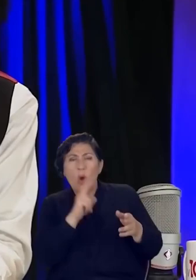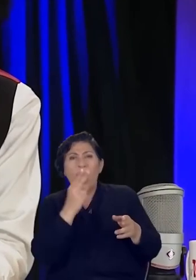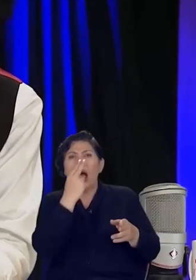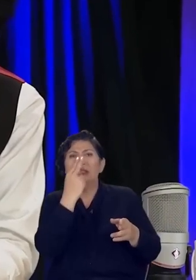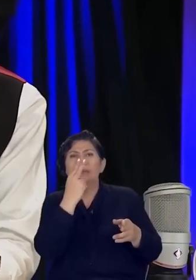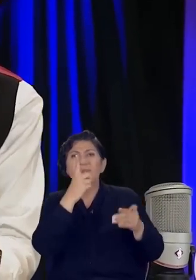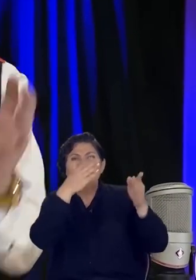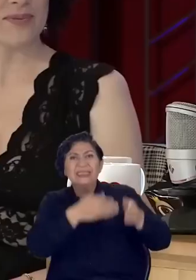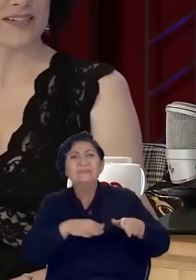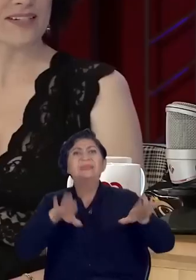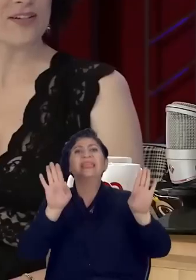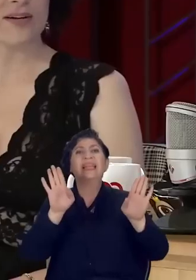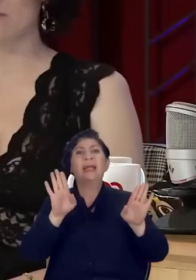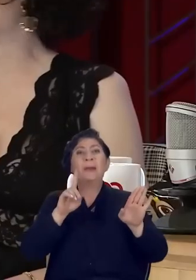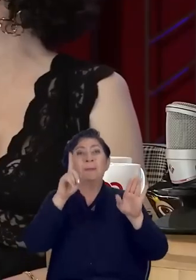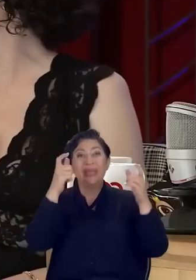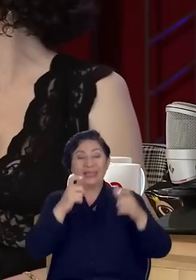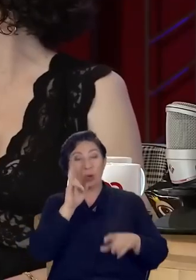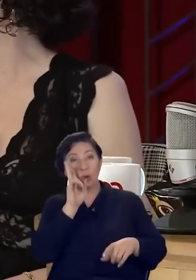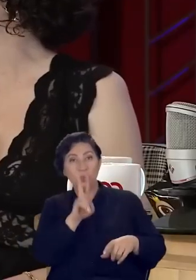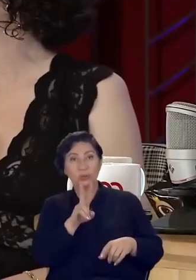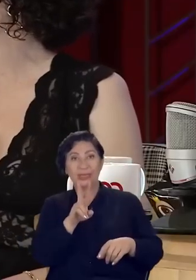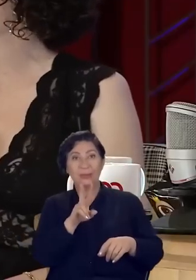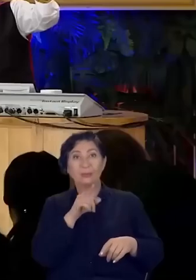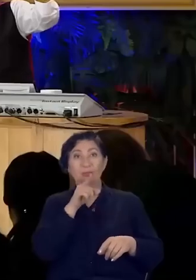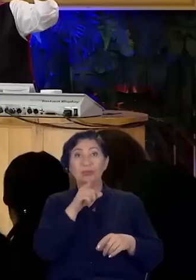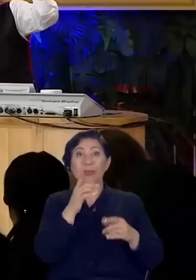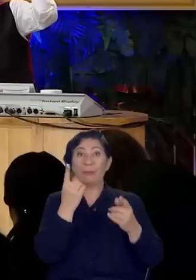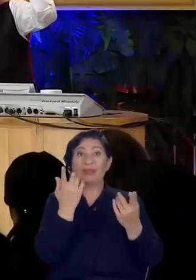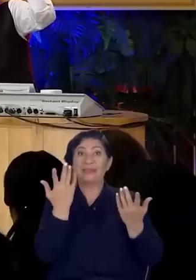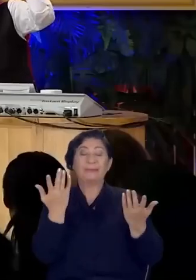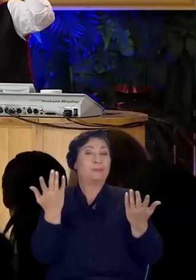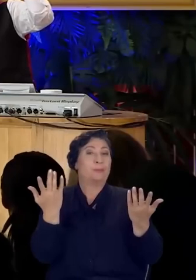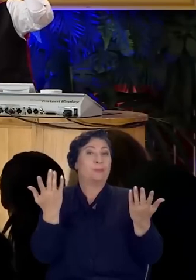alışık olduğumuz bir tip değil. Yani evet, bir yerde acayip. Görürsek bunda böyle bir...